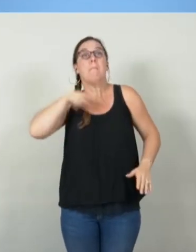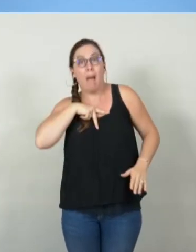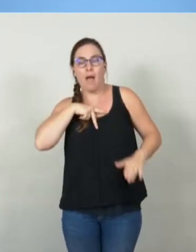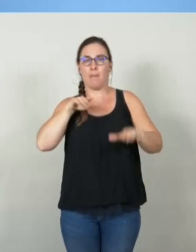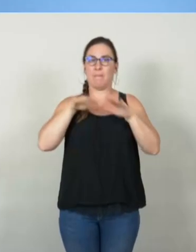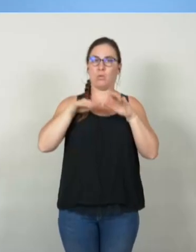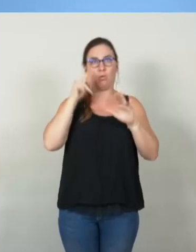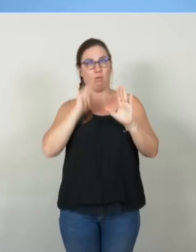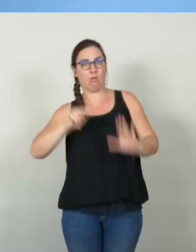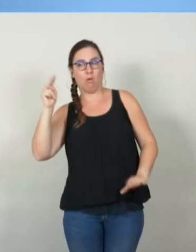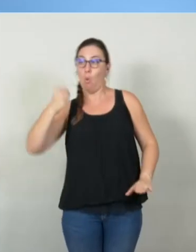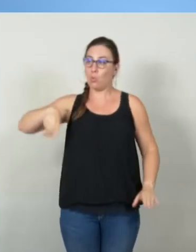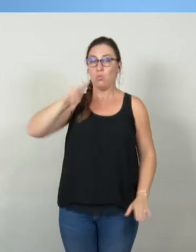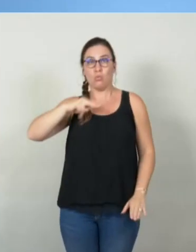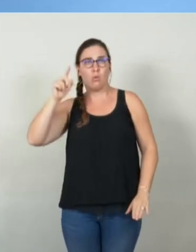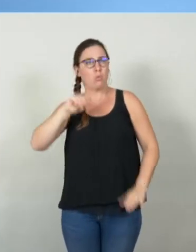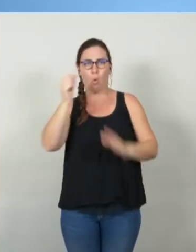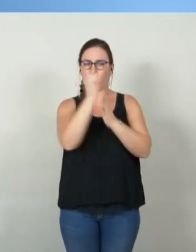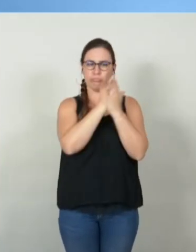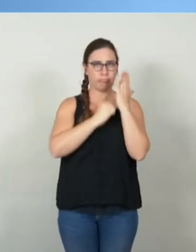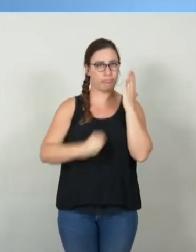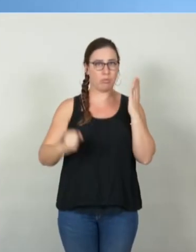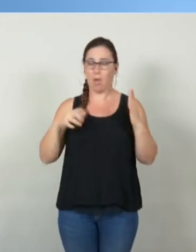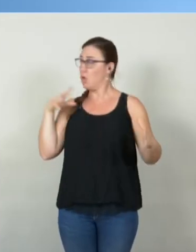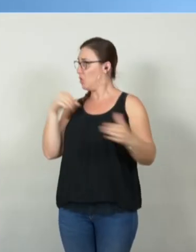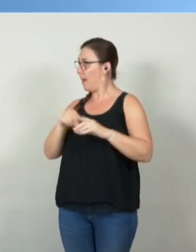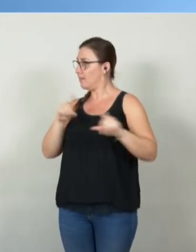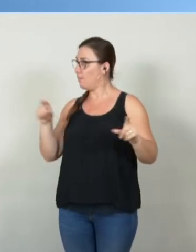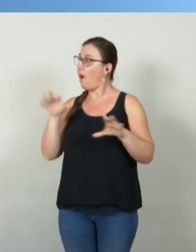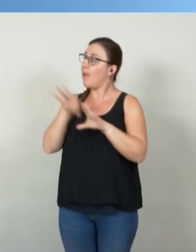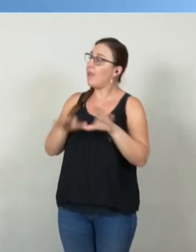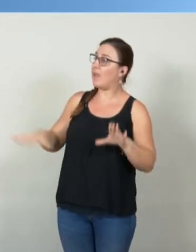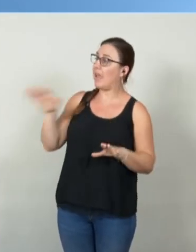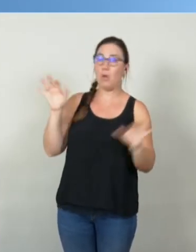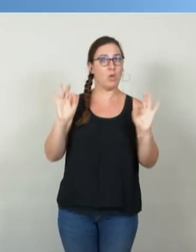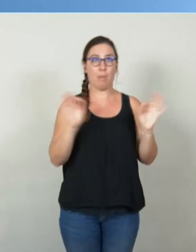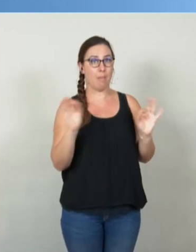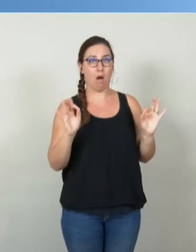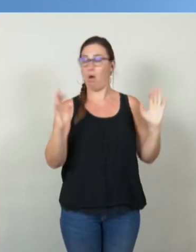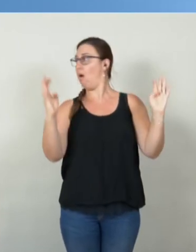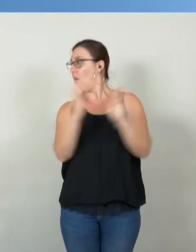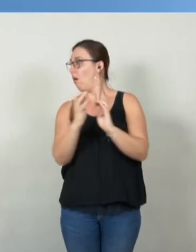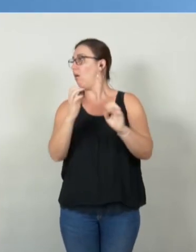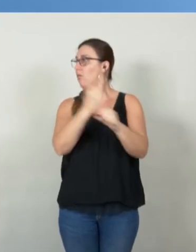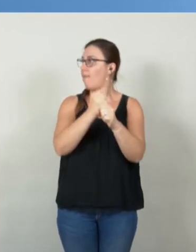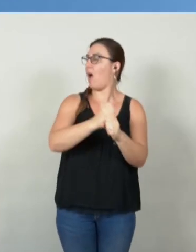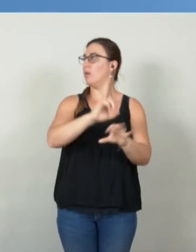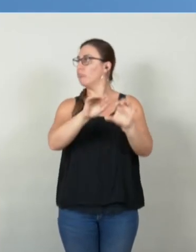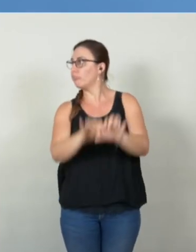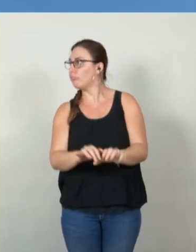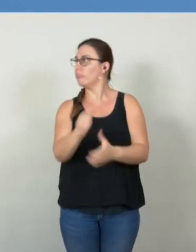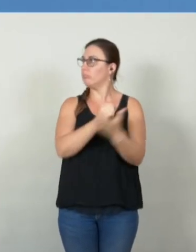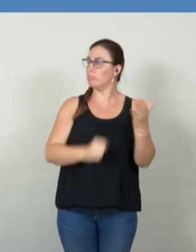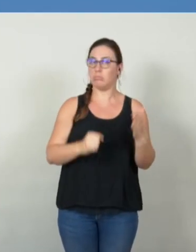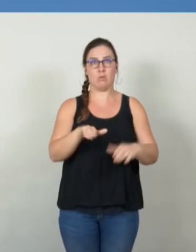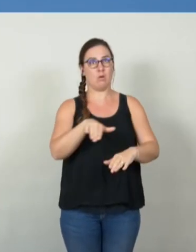notre façon de voir elle a été entièrement rédigée et je n'étais pas présente aucun élu n'était présent dans ces temps de travail et les agents de la